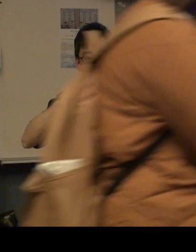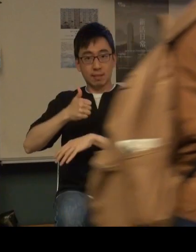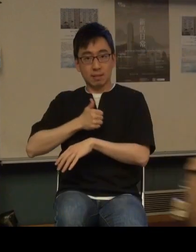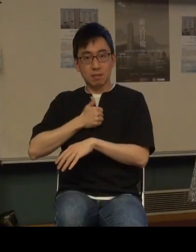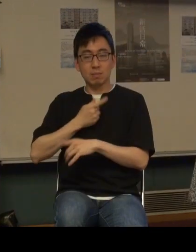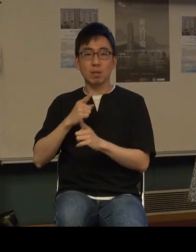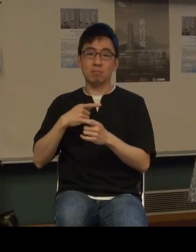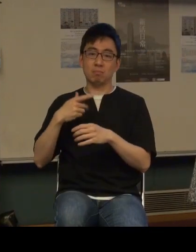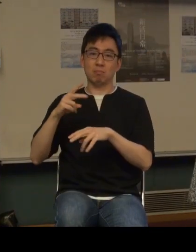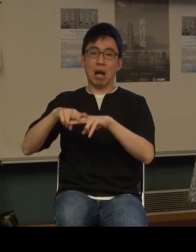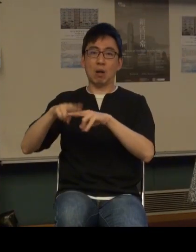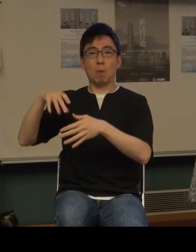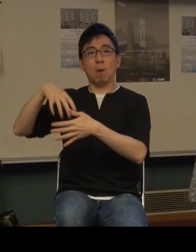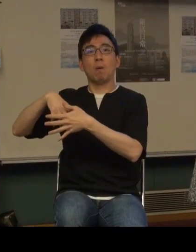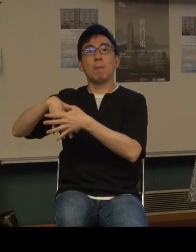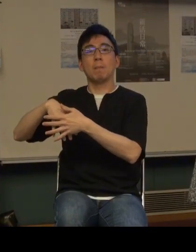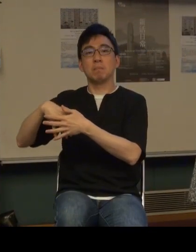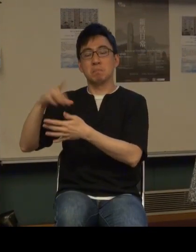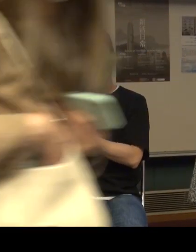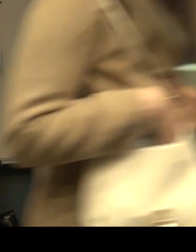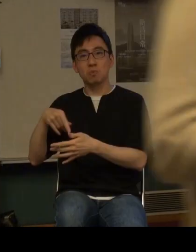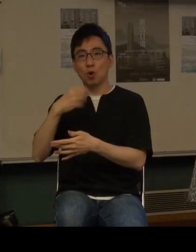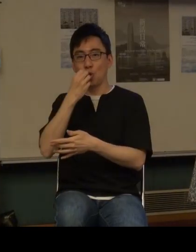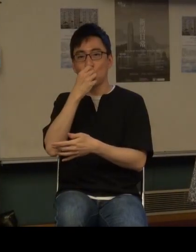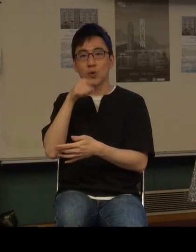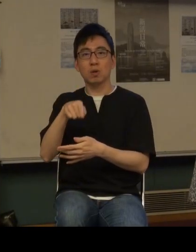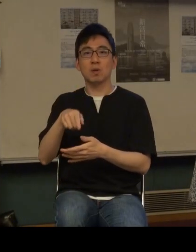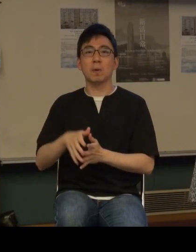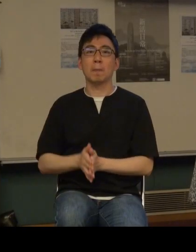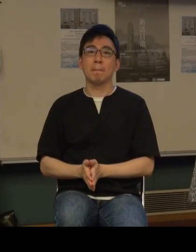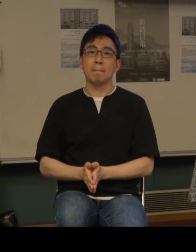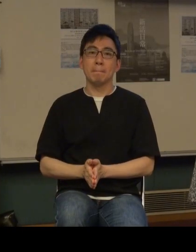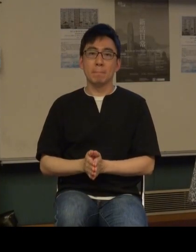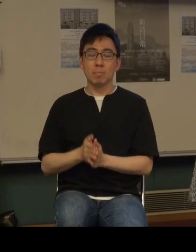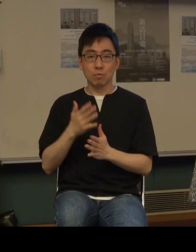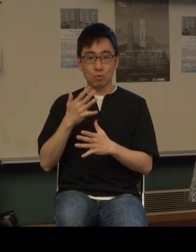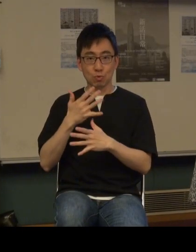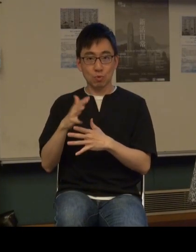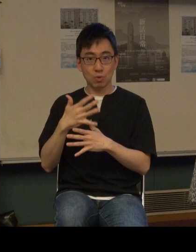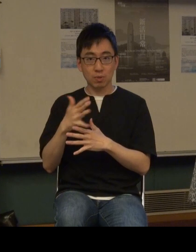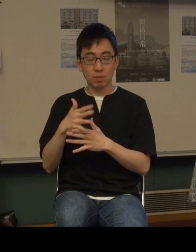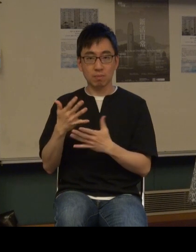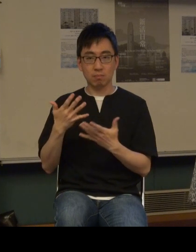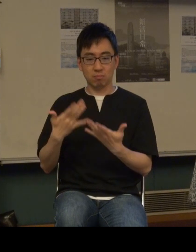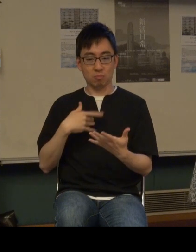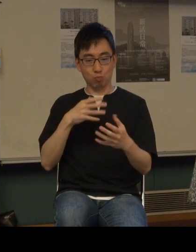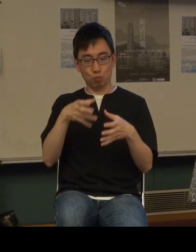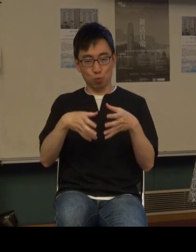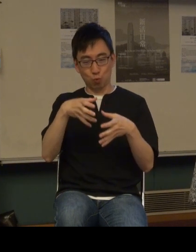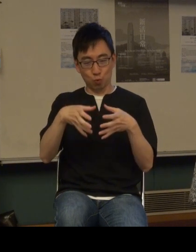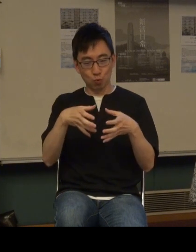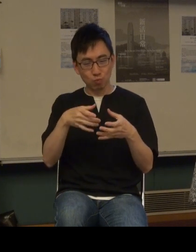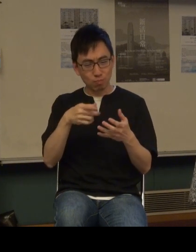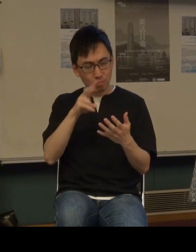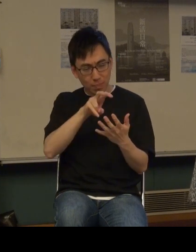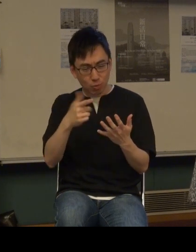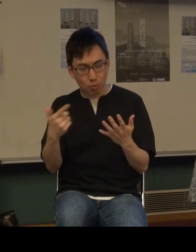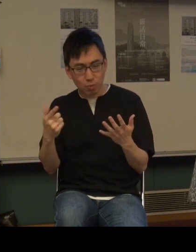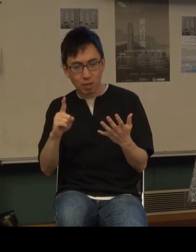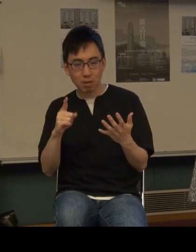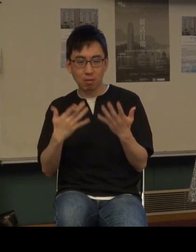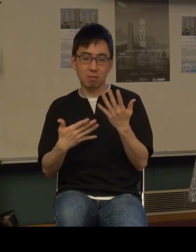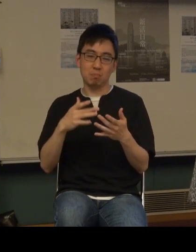一啲係國內南來香港嘅一啲嘅建築師。咁所以咧，即係我哋嘅討論咧，就夾雜住好多，就係話佢